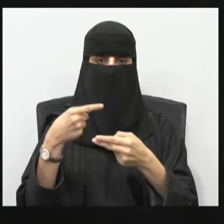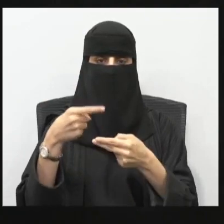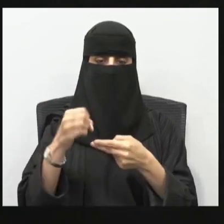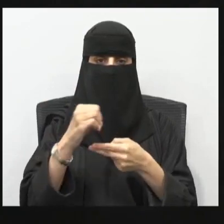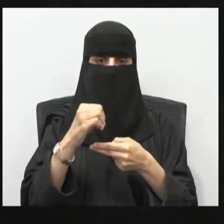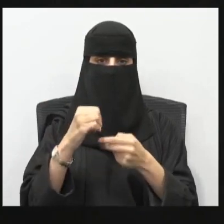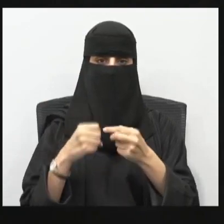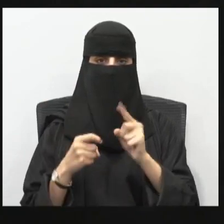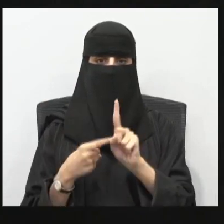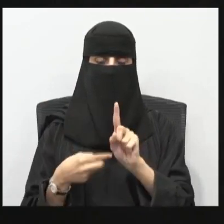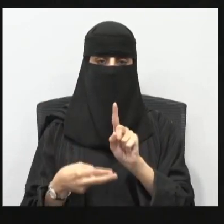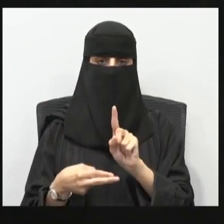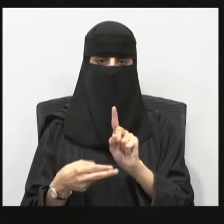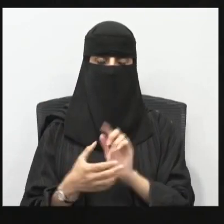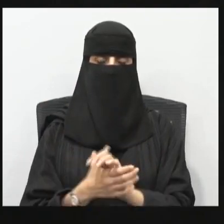صعب